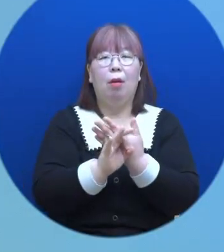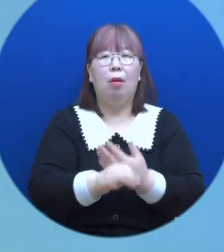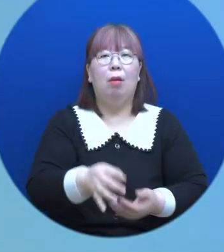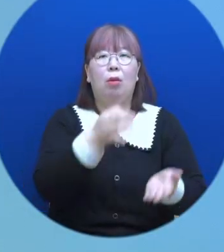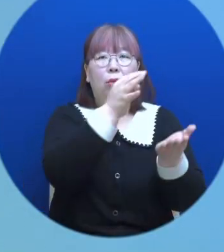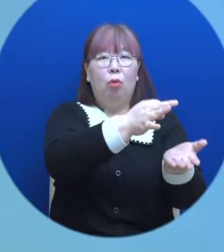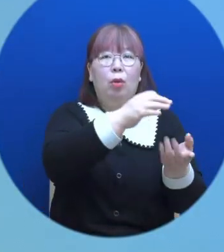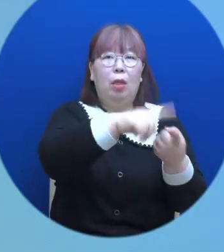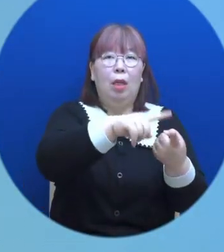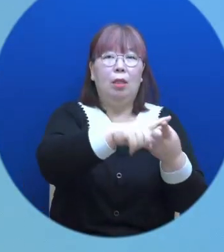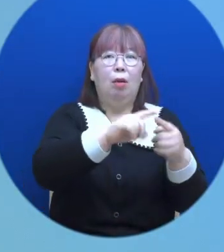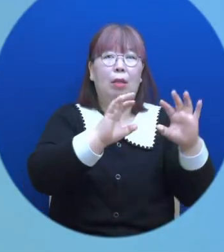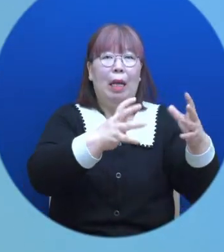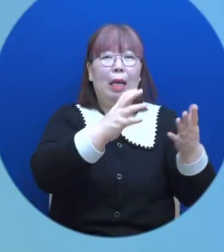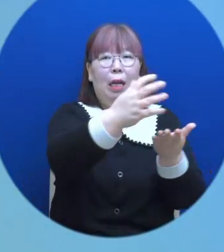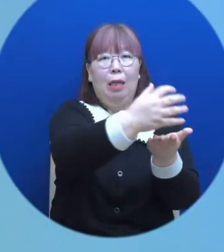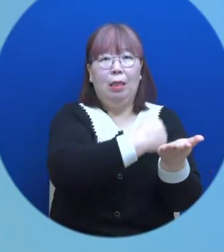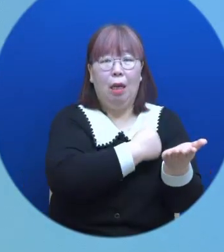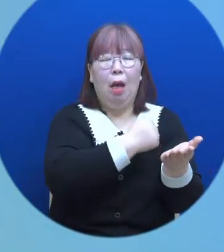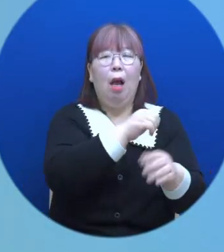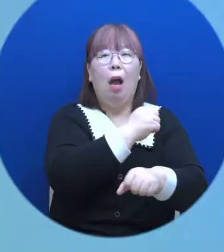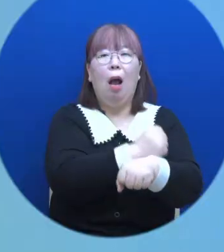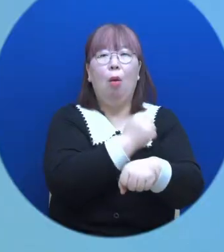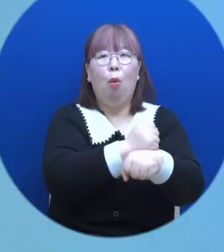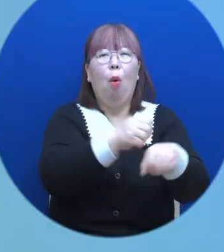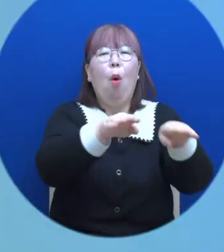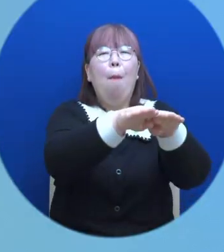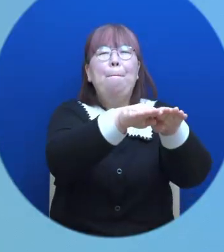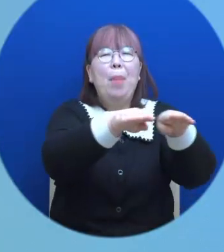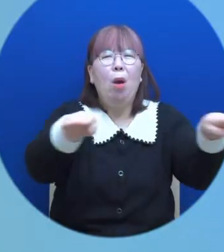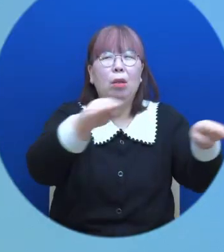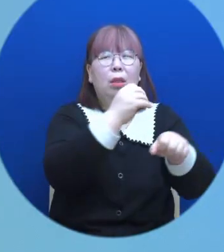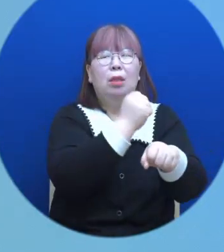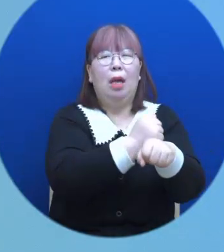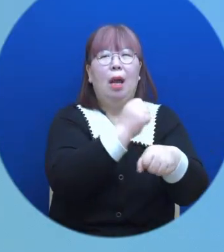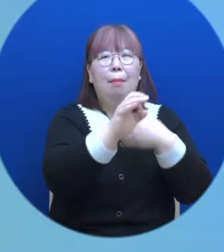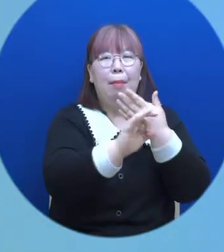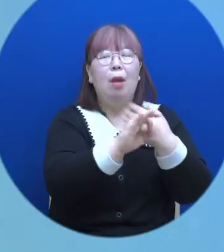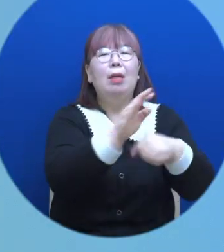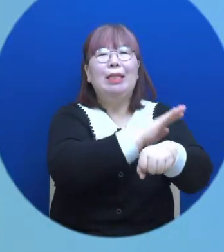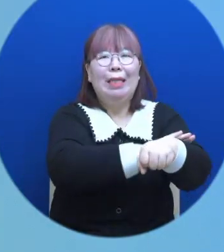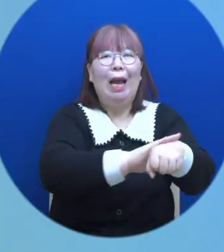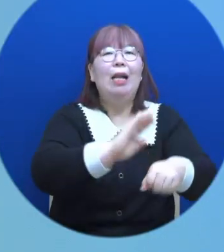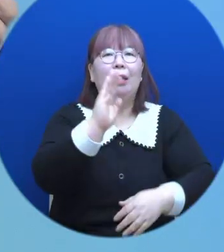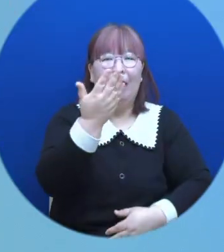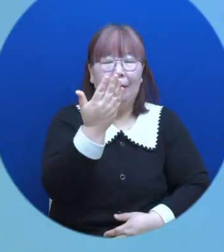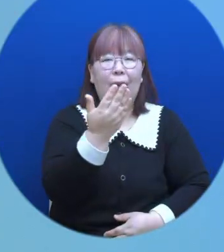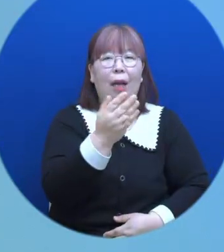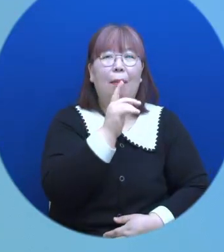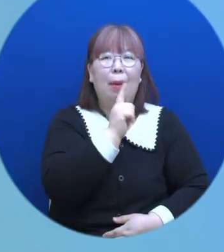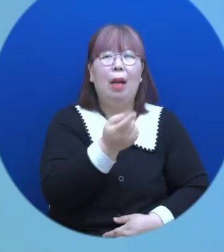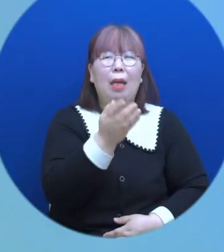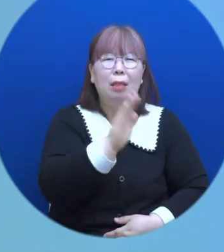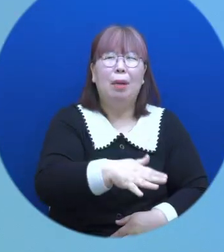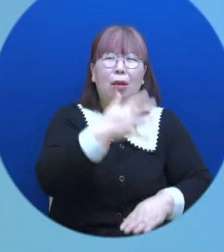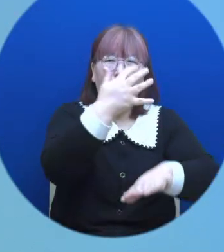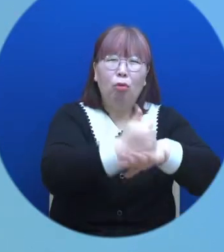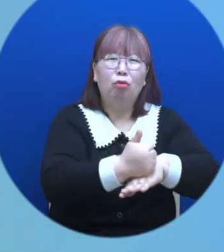거예요. 평등해야 잘 산다. 근데 그 평등이 못 사는 평등으로 끌고 내려온